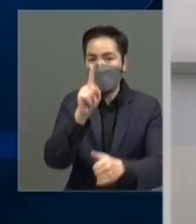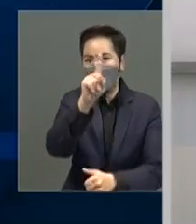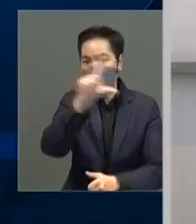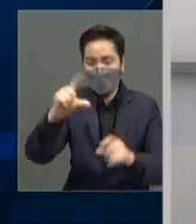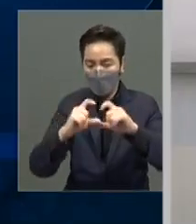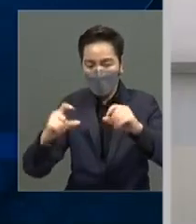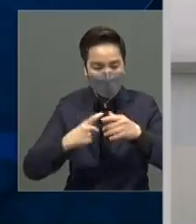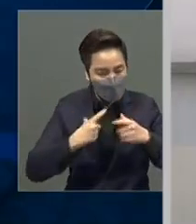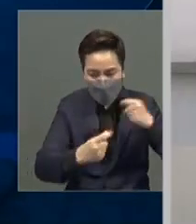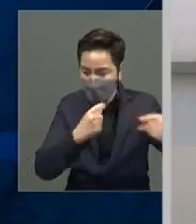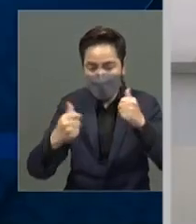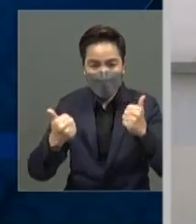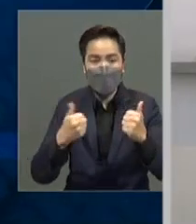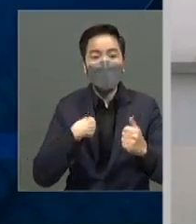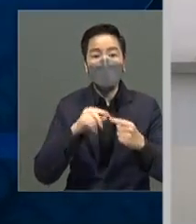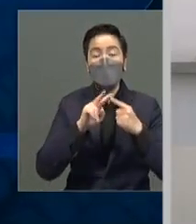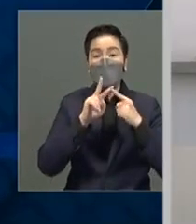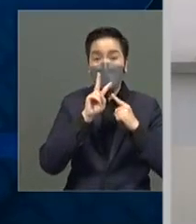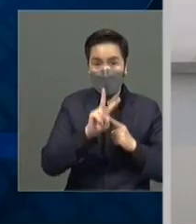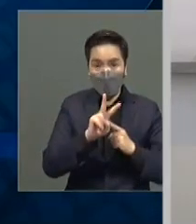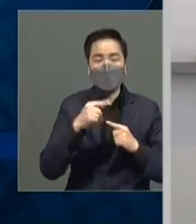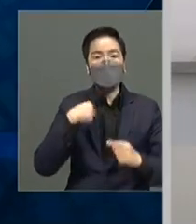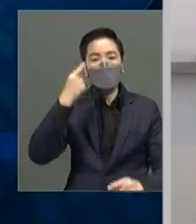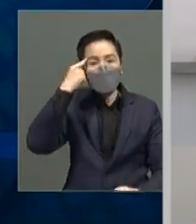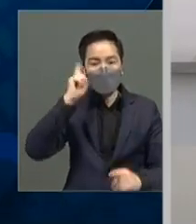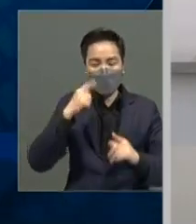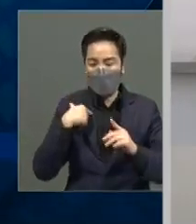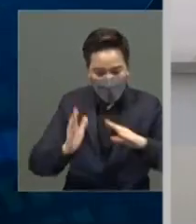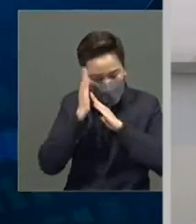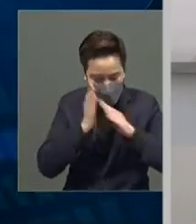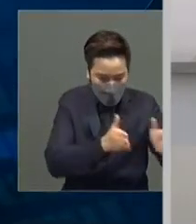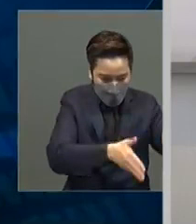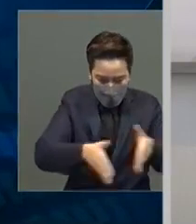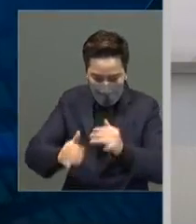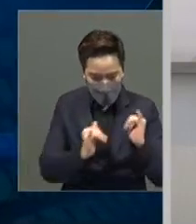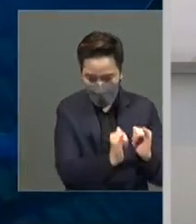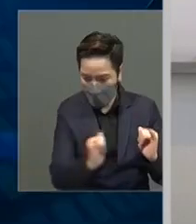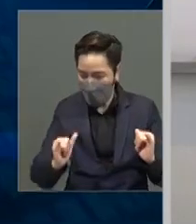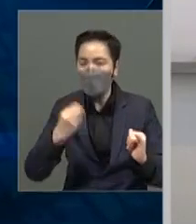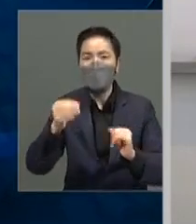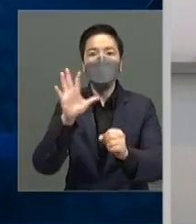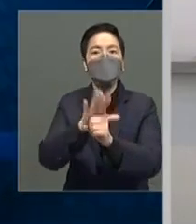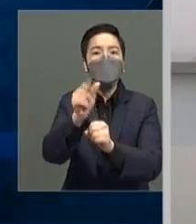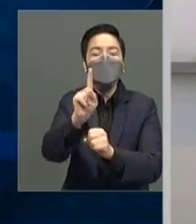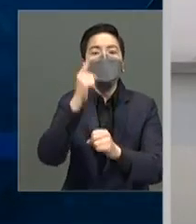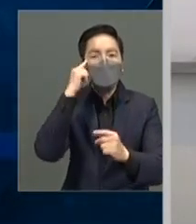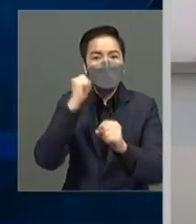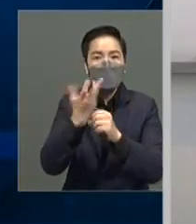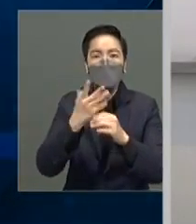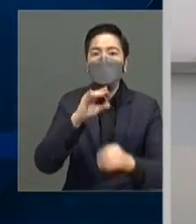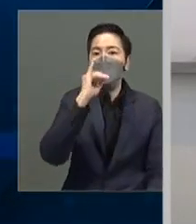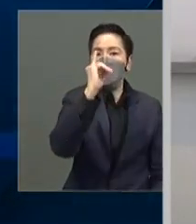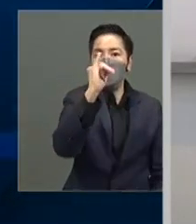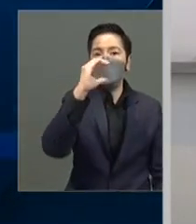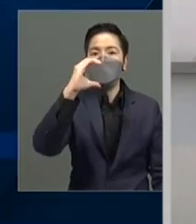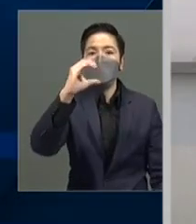จริงๆนะครับสองกลุ่มนี้กลายเป็นกลุ่มหนึ่งที่สนับสนุนการทำงานสบค.กับอีกกลุ่มที่ตอนนี้แทบจะไ